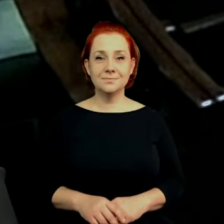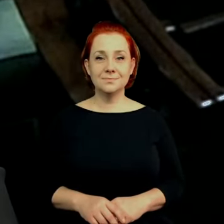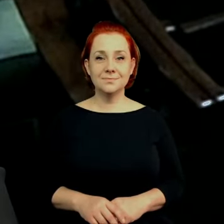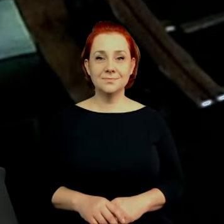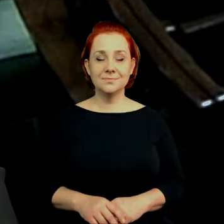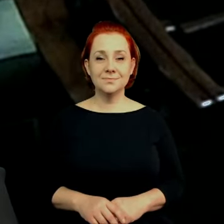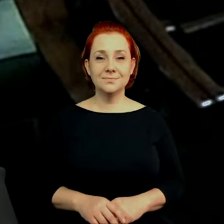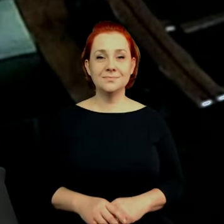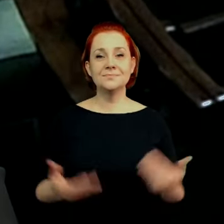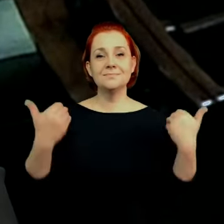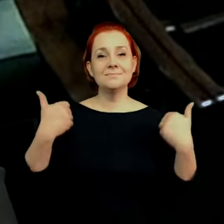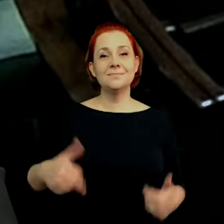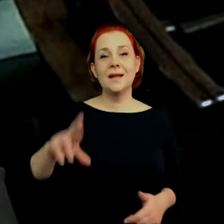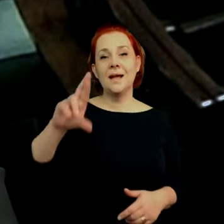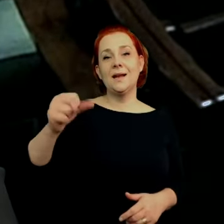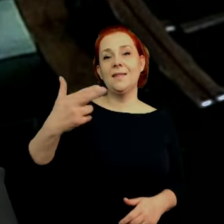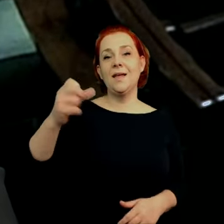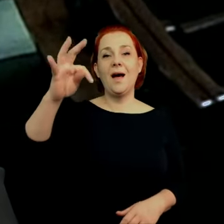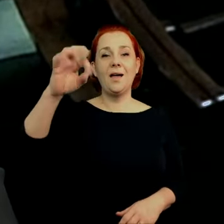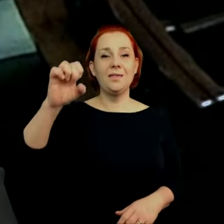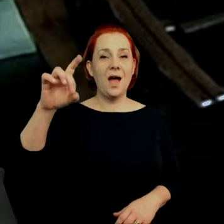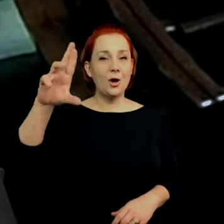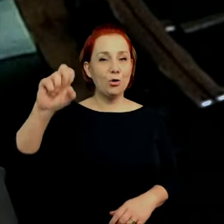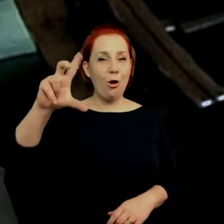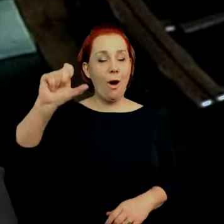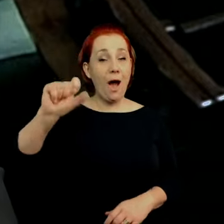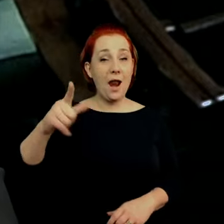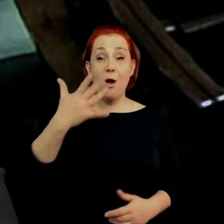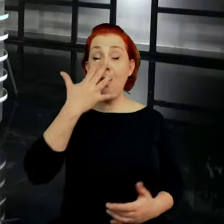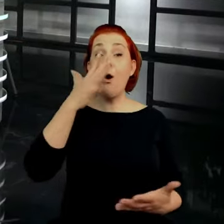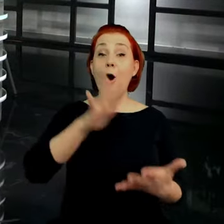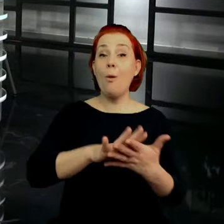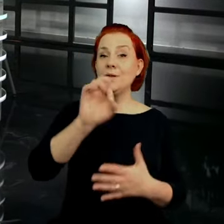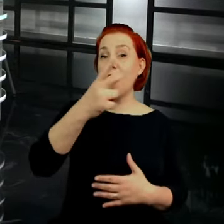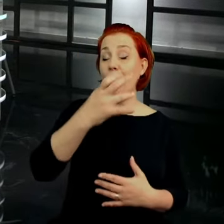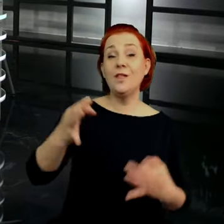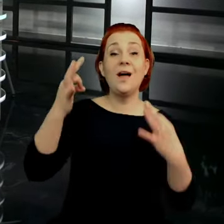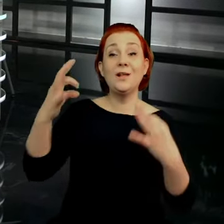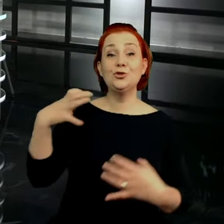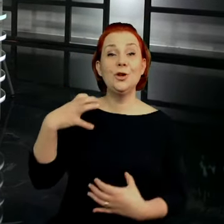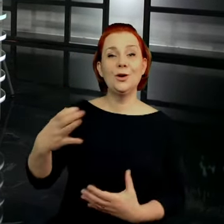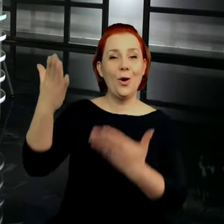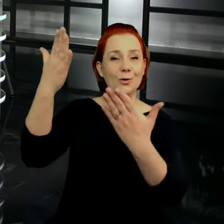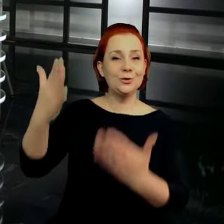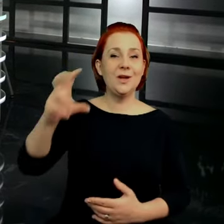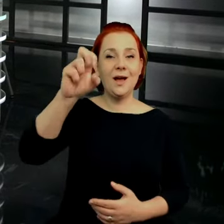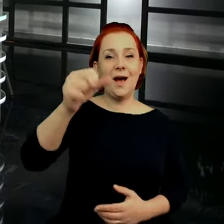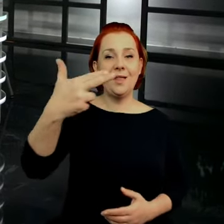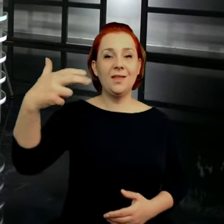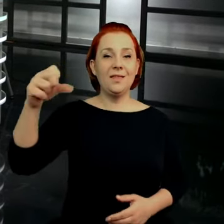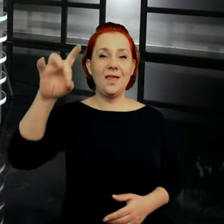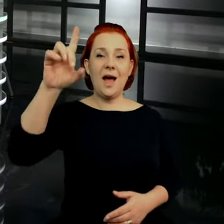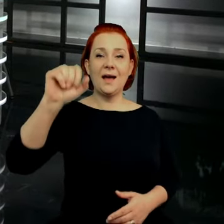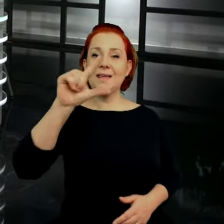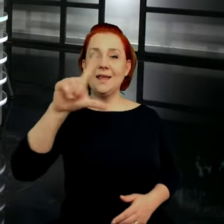Renata Grochal, Onet Opinie. Witam Państwa. Naszym gościem jest dzisiaj Hanna Gill-Piątek. Była posłanka